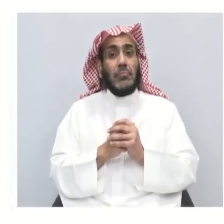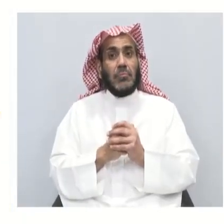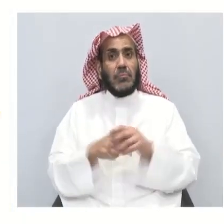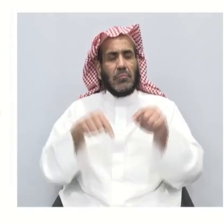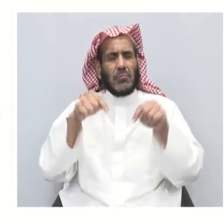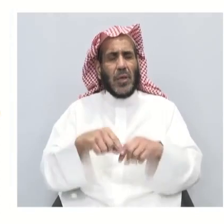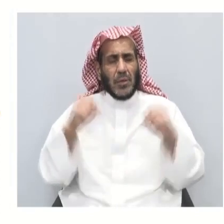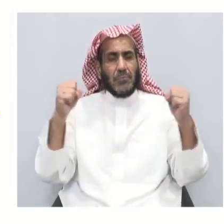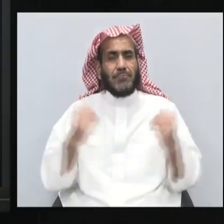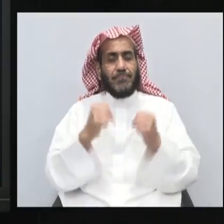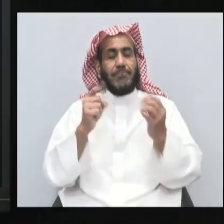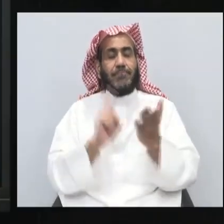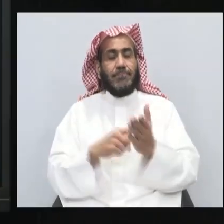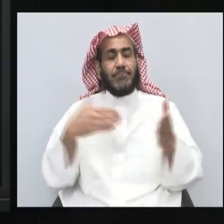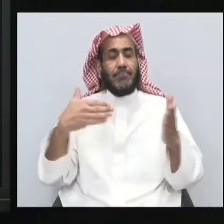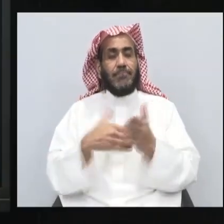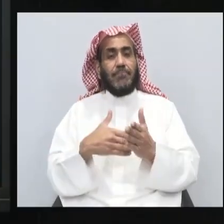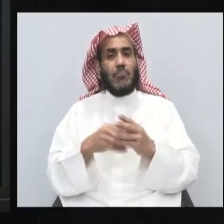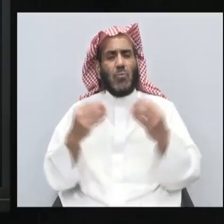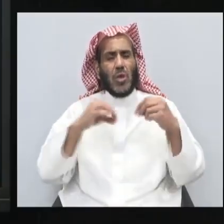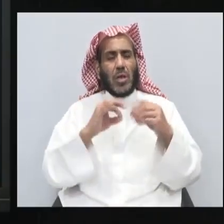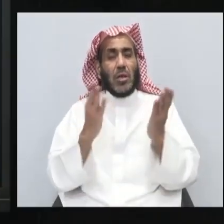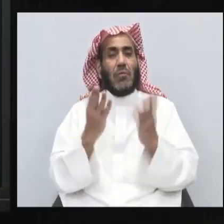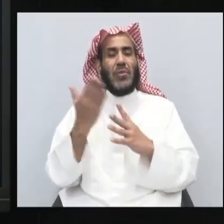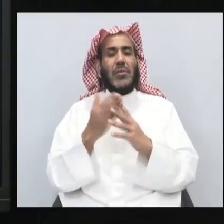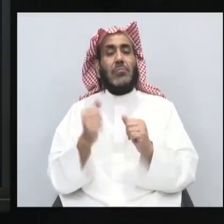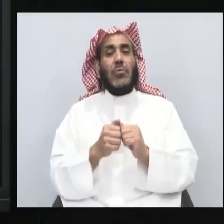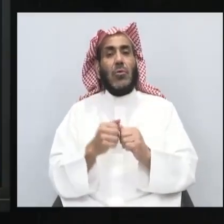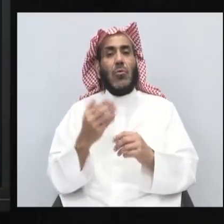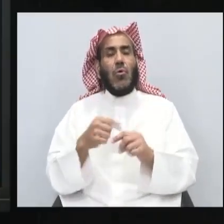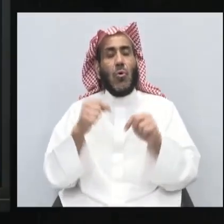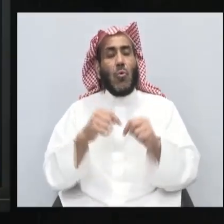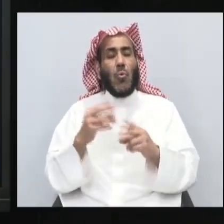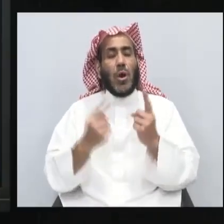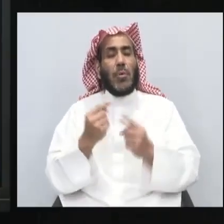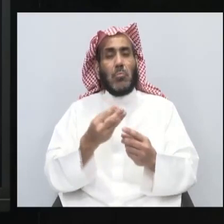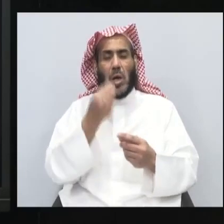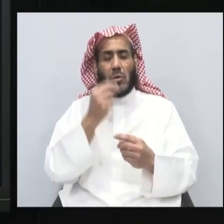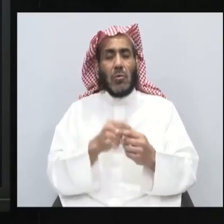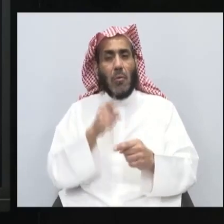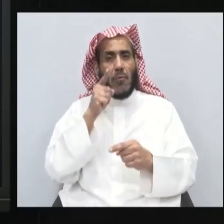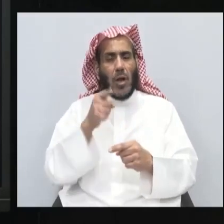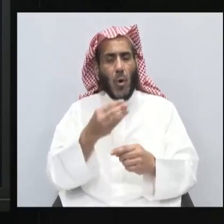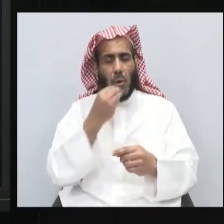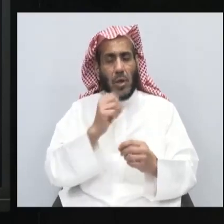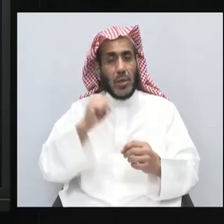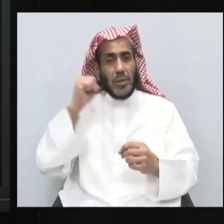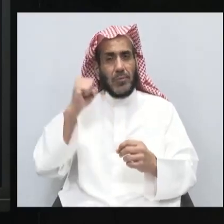بهذا النشاط نكون قد انتهينا من إثراءات هذا الفصل، والنباتات مصدر للغذاء، فعليكم